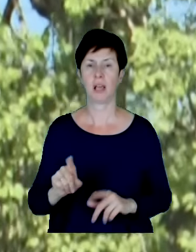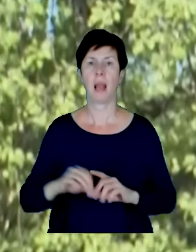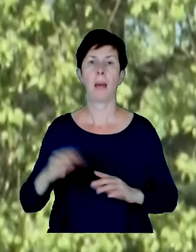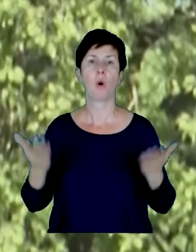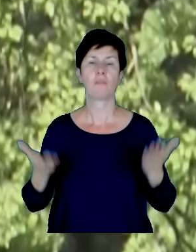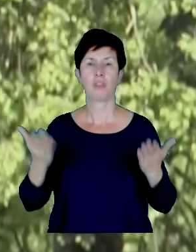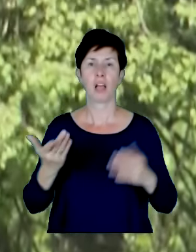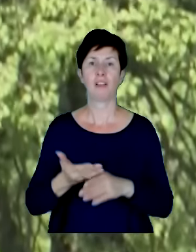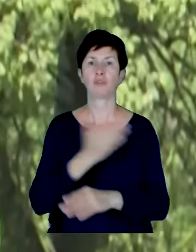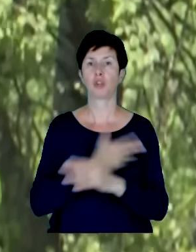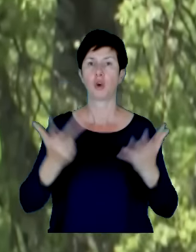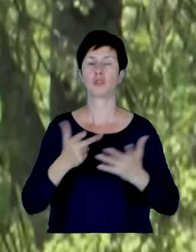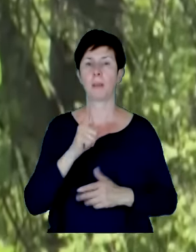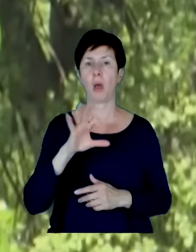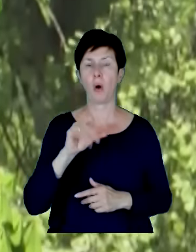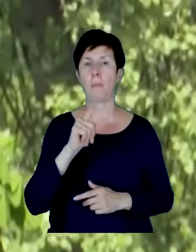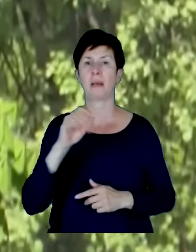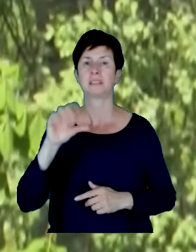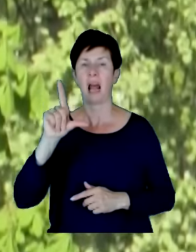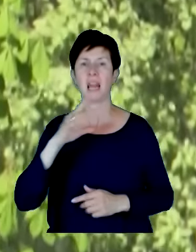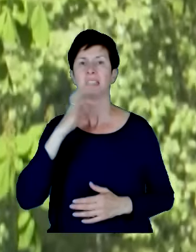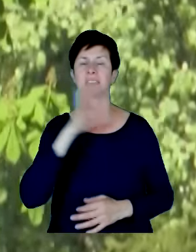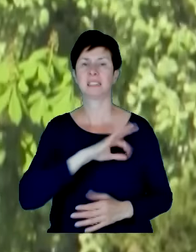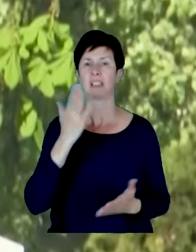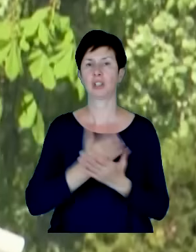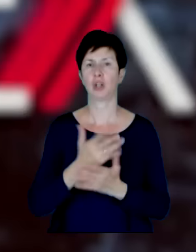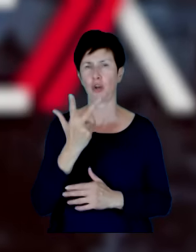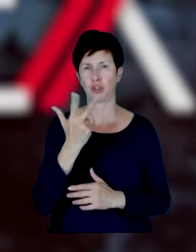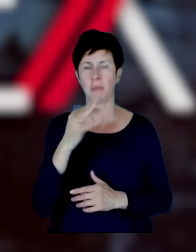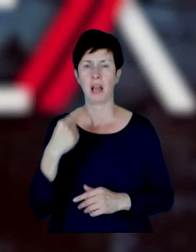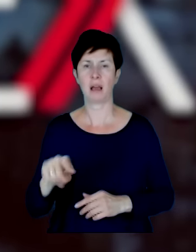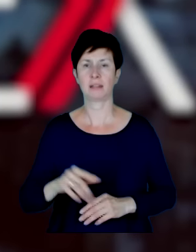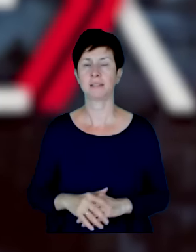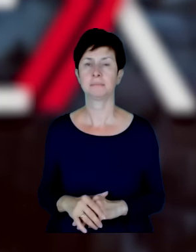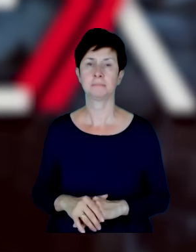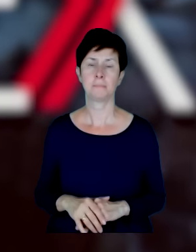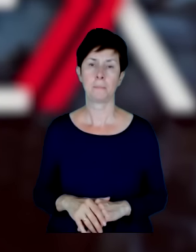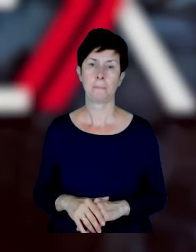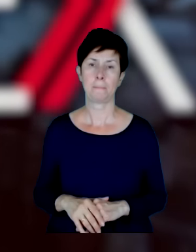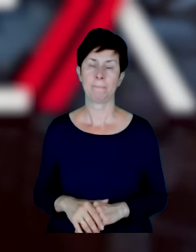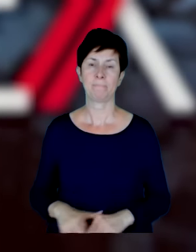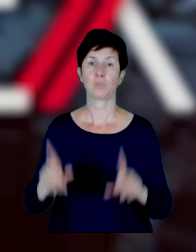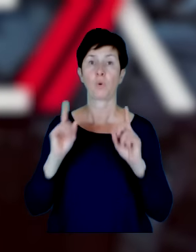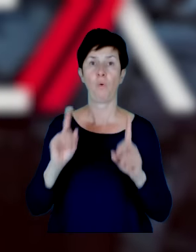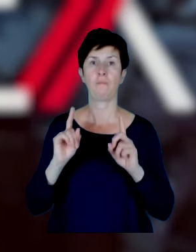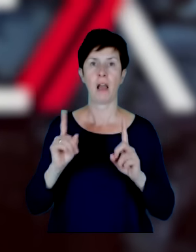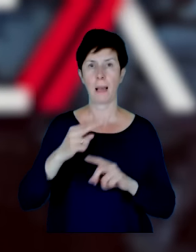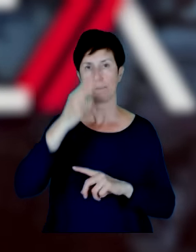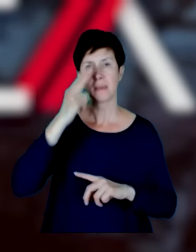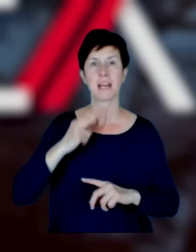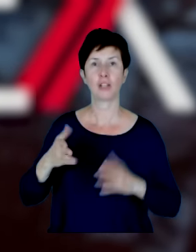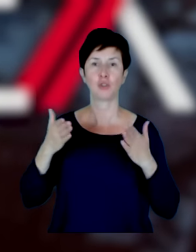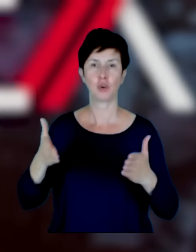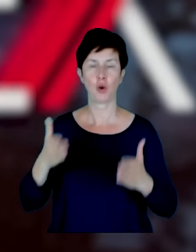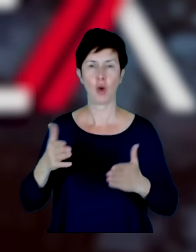poprzednich 8u lat rządu PO PSL zysk Orlenu wyniósł niecałe 3 miliardy Uwaga piraci drogowi w akcji zapał